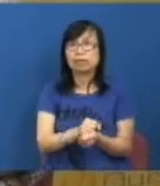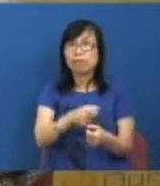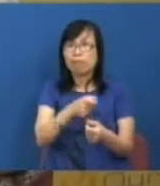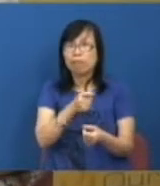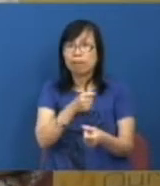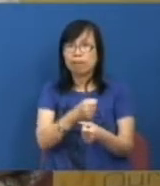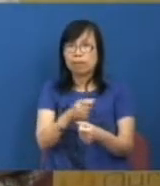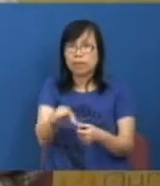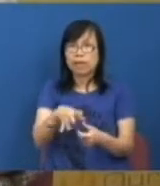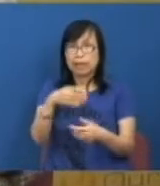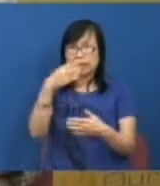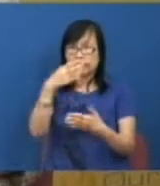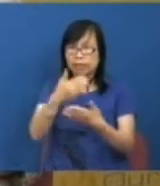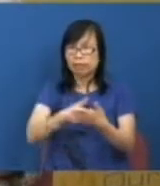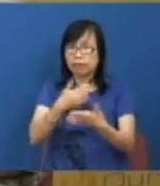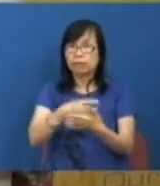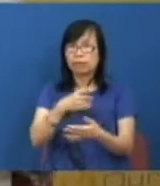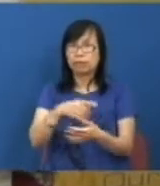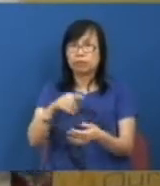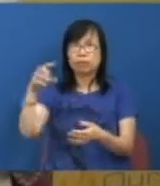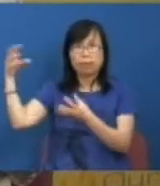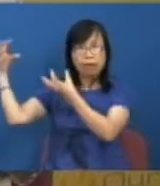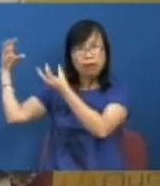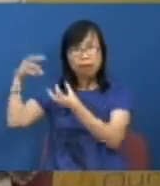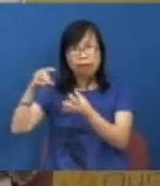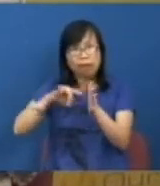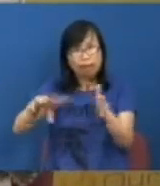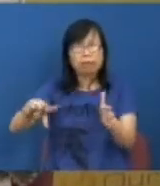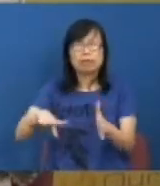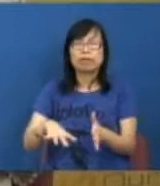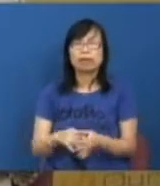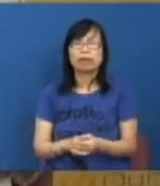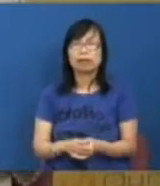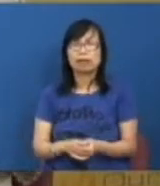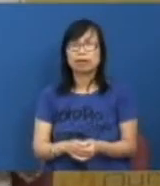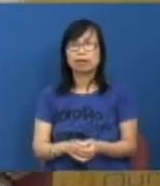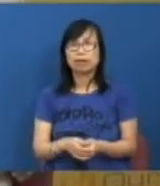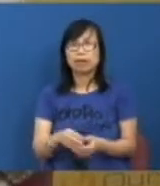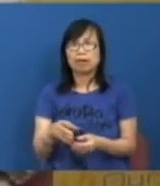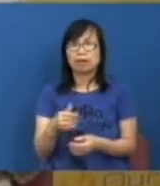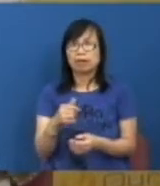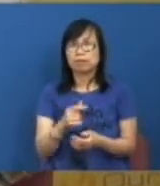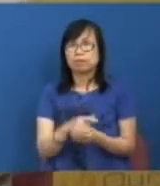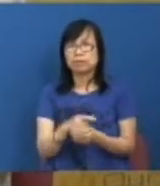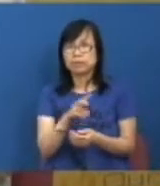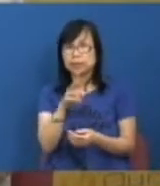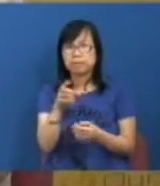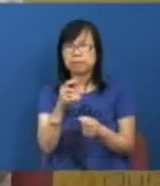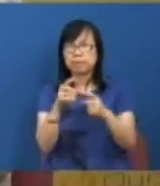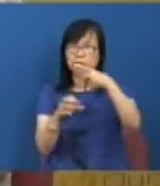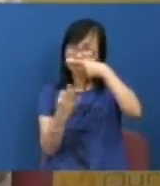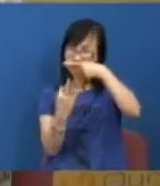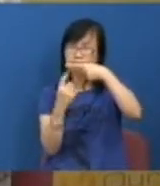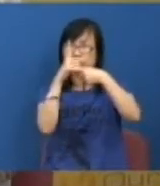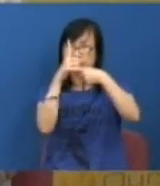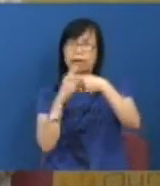望即係盡量減少啦，因為而家其實核電喺我哋香港總體嗰個能源嘅效益係佔三分一嘅，